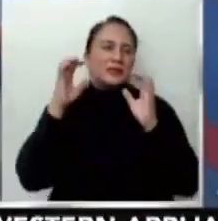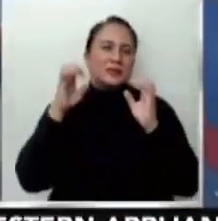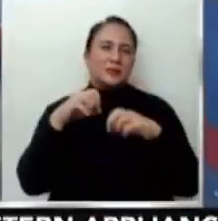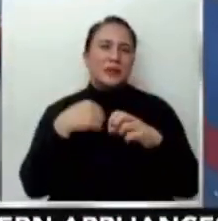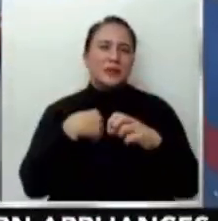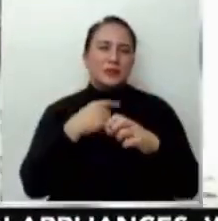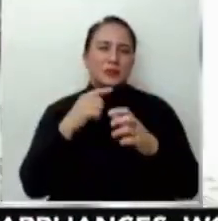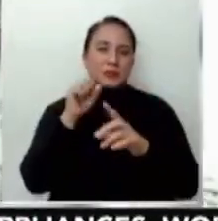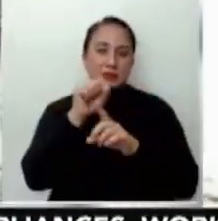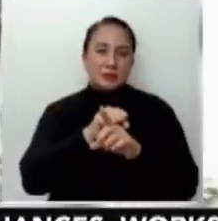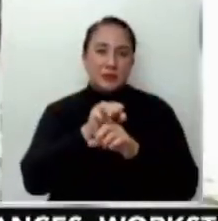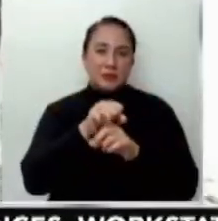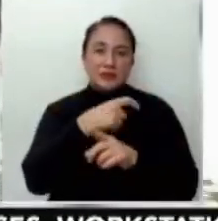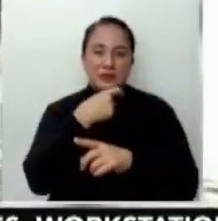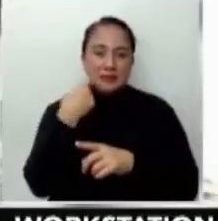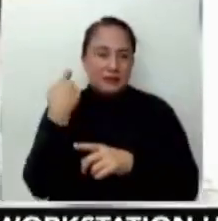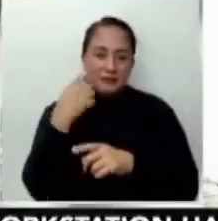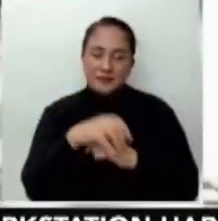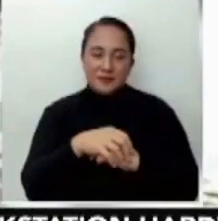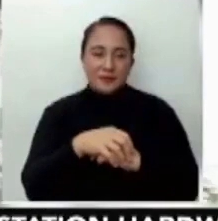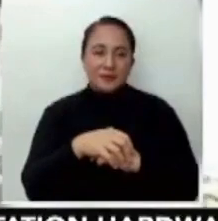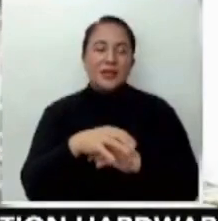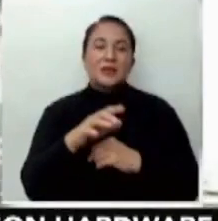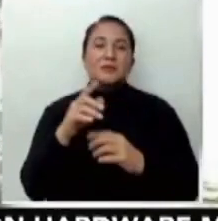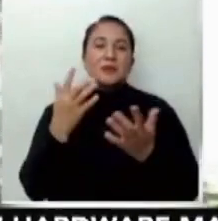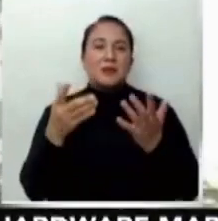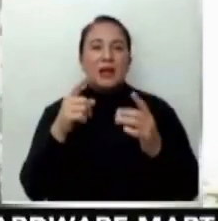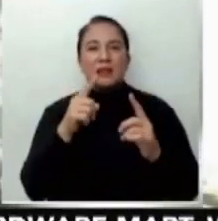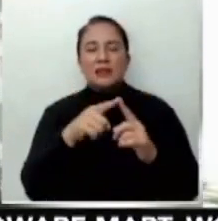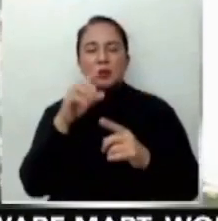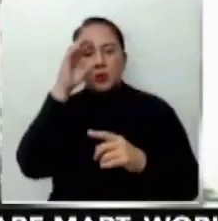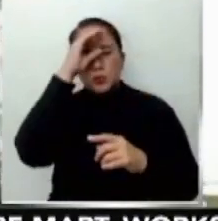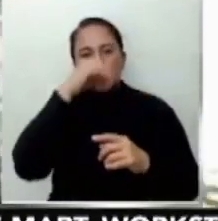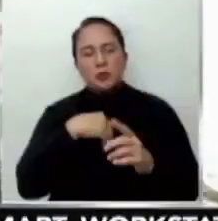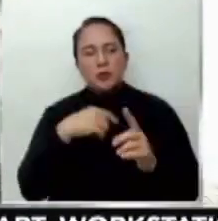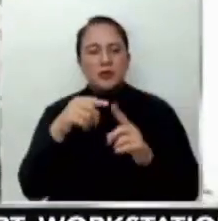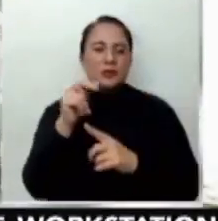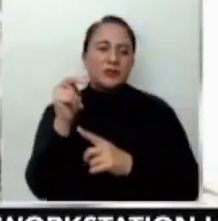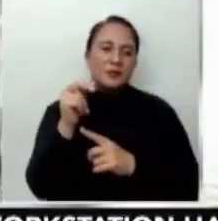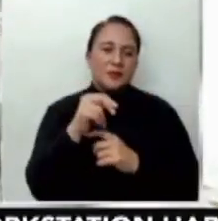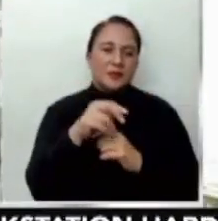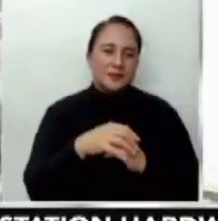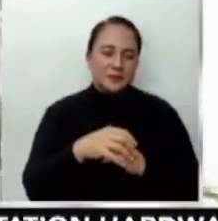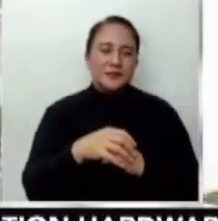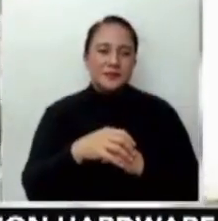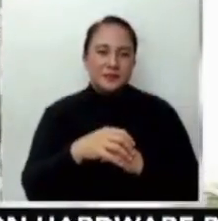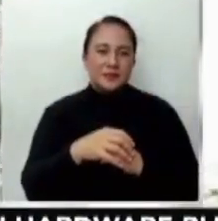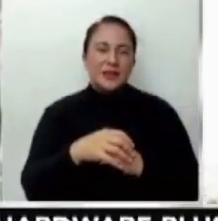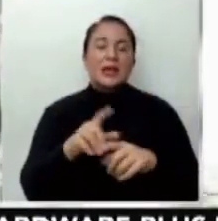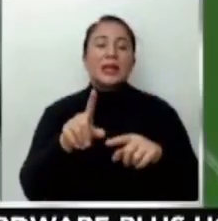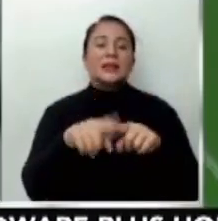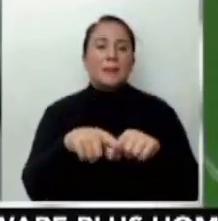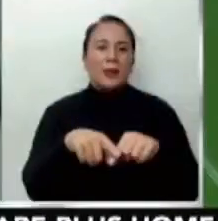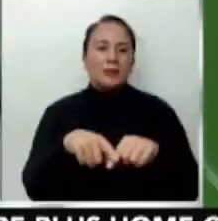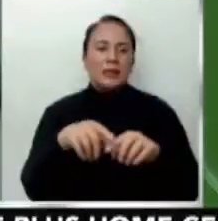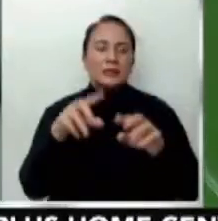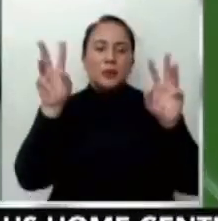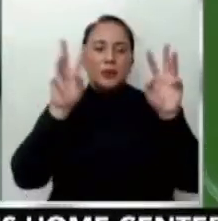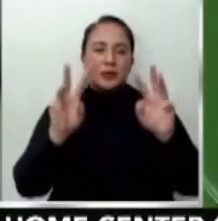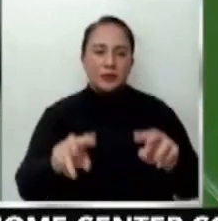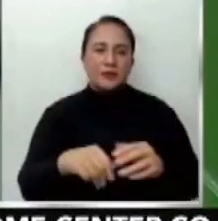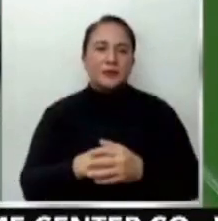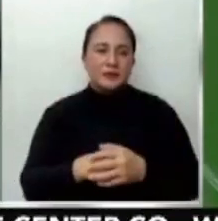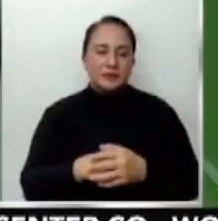ay tuyo. Abutin pa po ito siguro mga October hanggang November. Depende po sa panahon. May